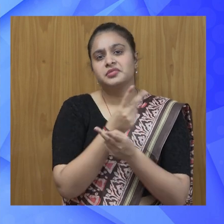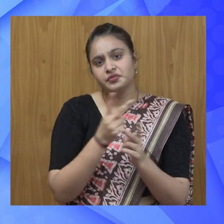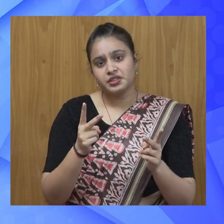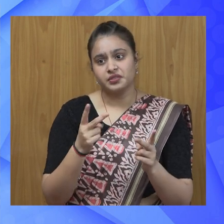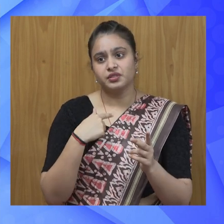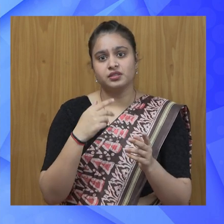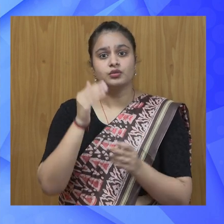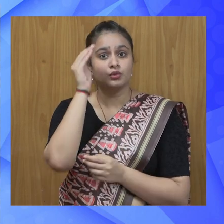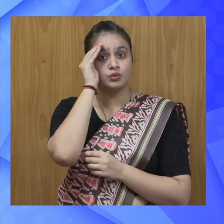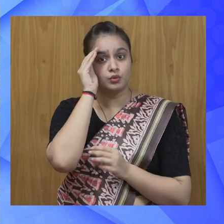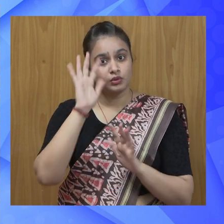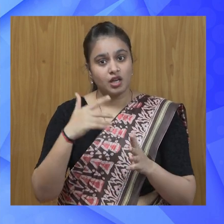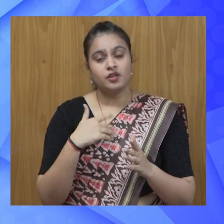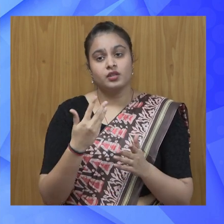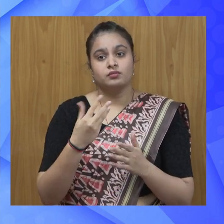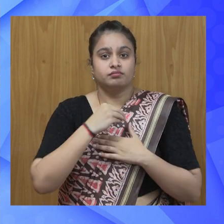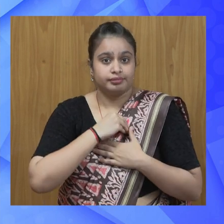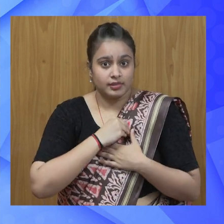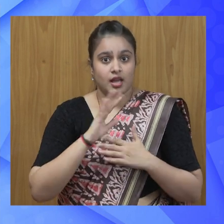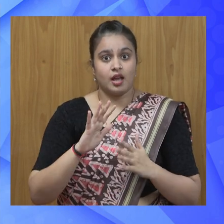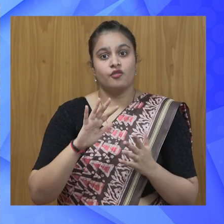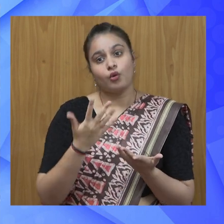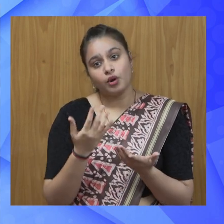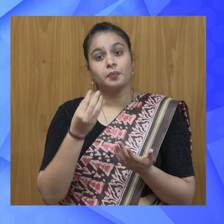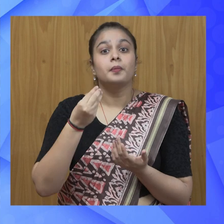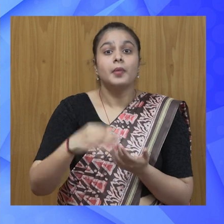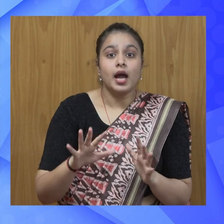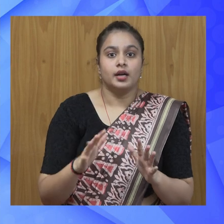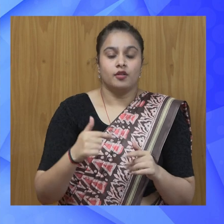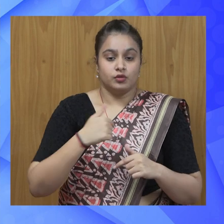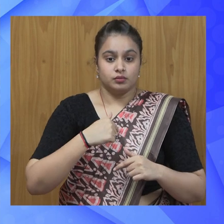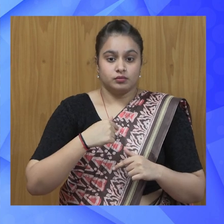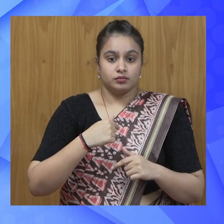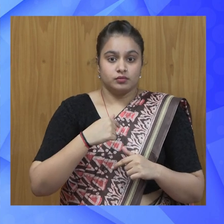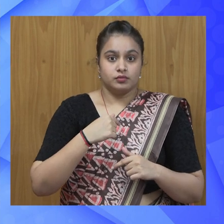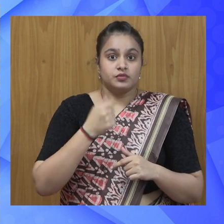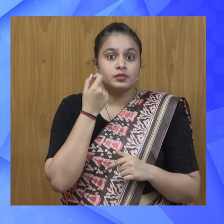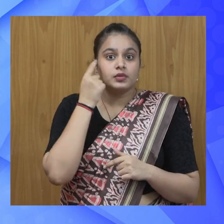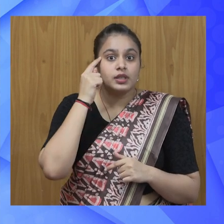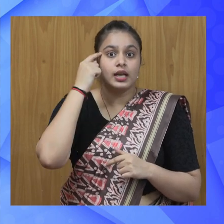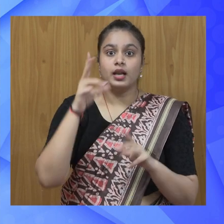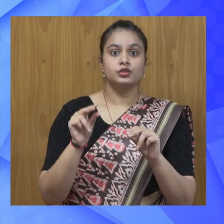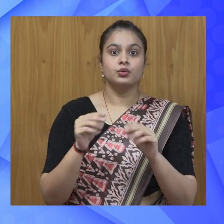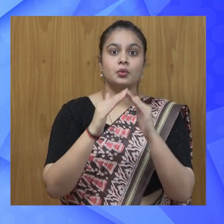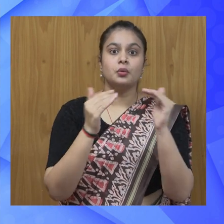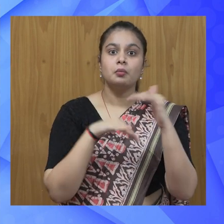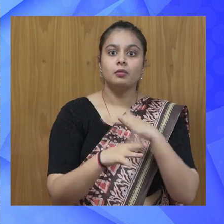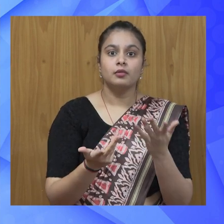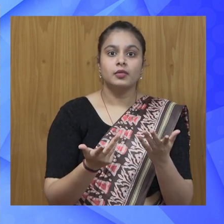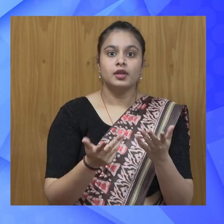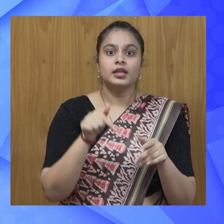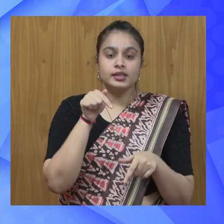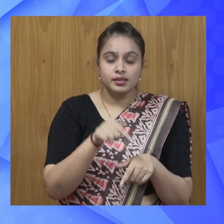हैं जो बहुत ही दुखद होते हैं और उसका एहसास घर में किसी को नहीं होता है. तो क्या